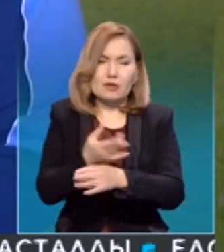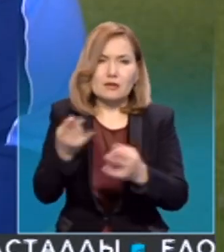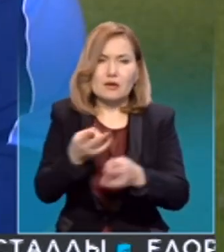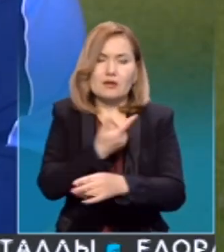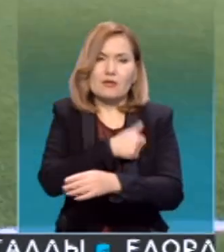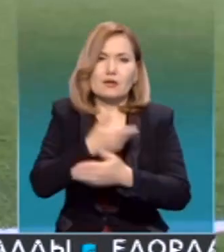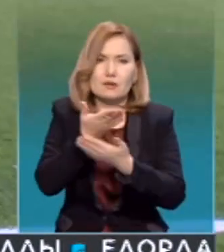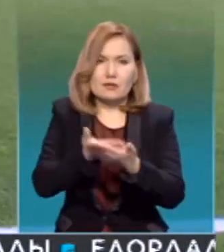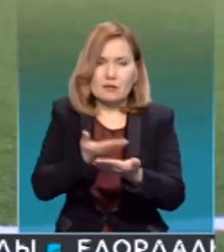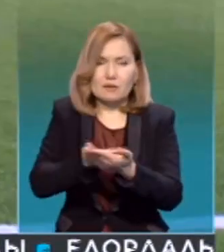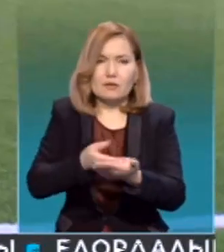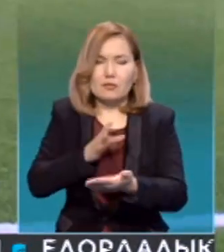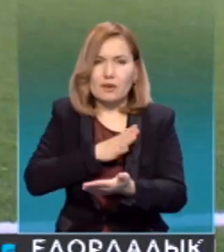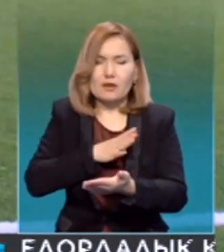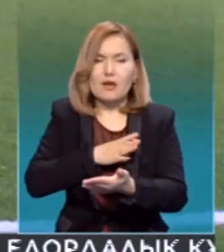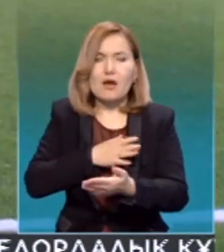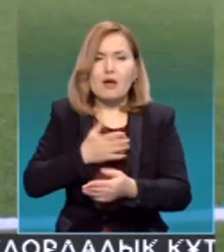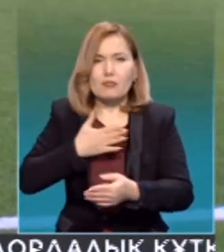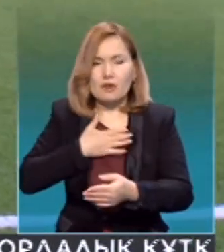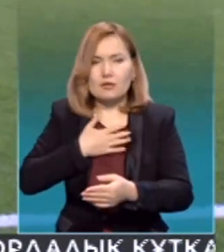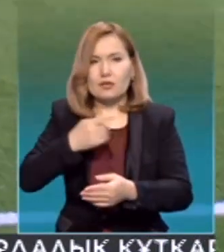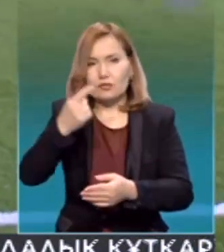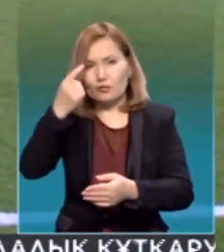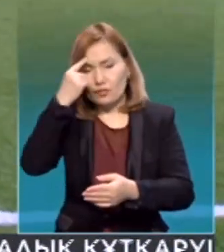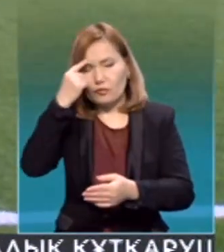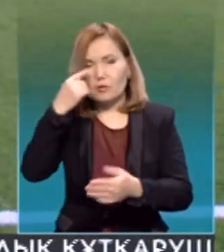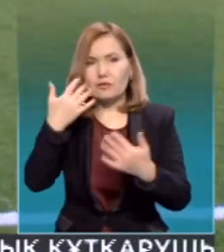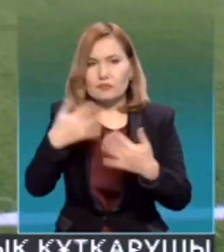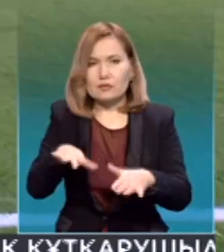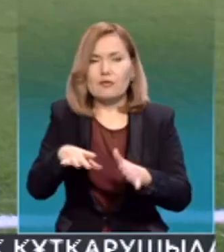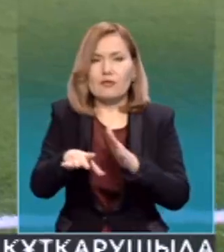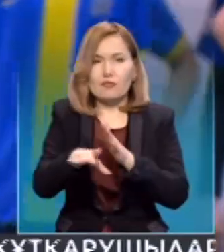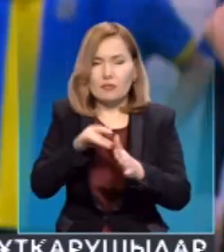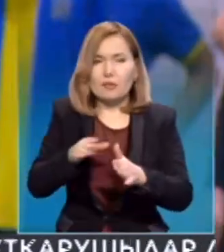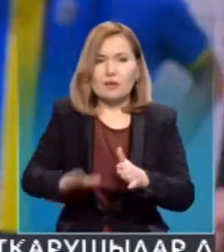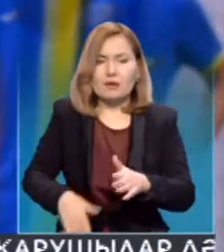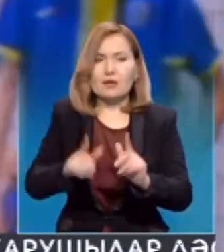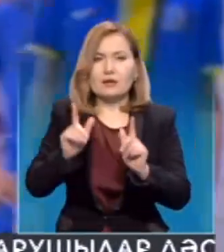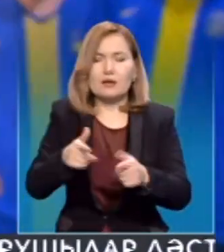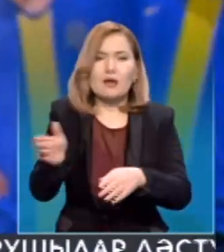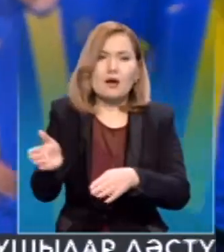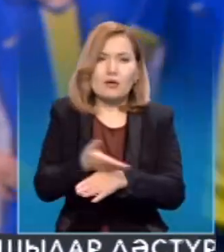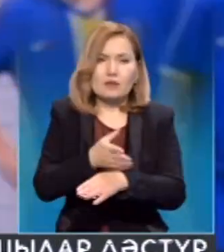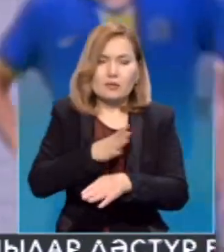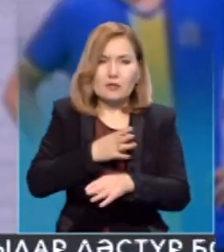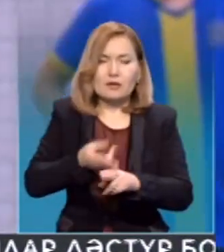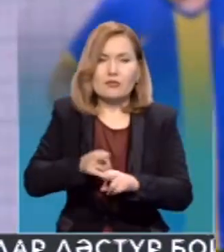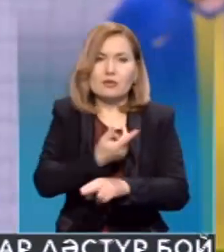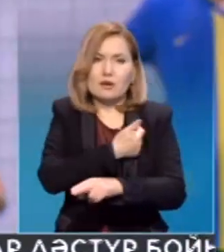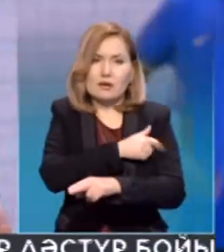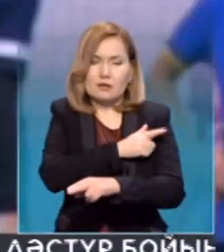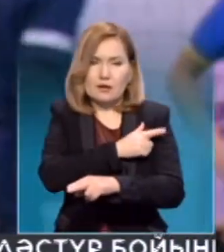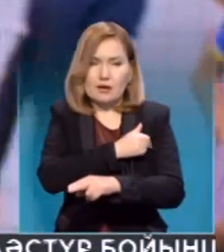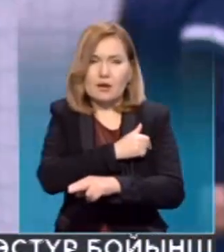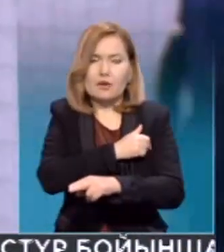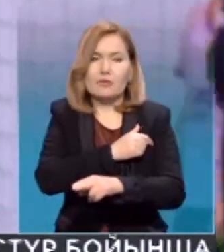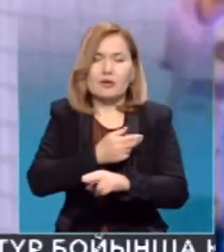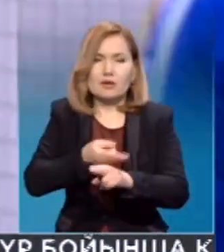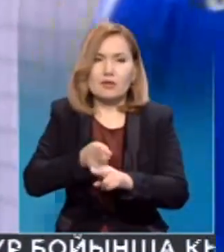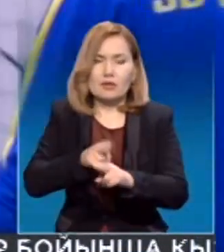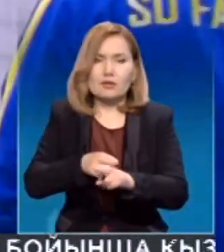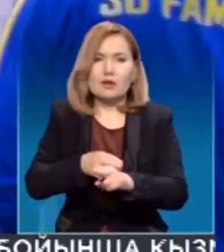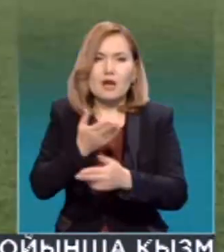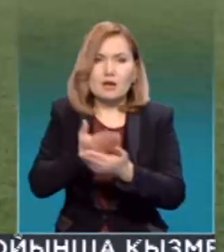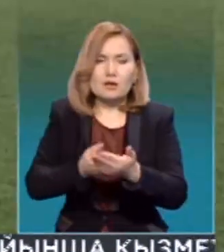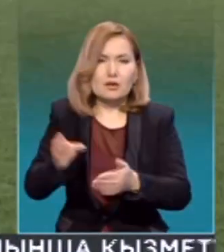аяқсыз қаласың» деп. Ешқандай выбор болған жоқ, мен де жаттым. Ол кезде санитарка жүрді қасымда. Ең бірінші сол